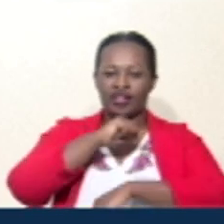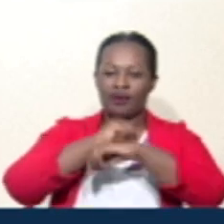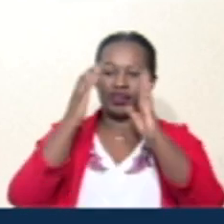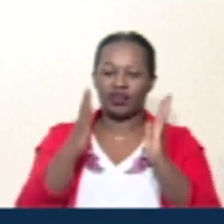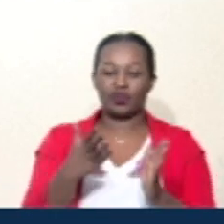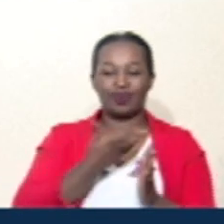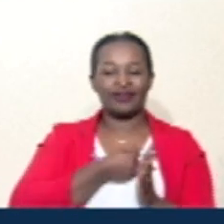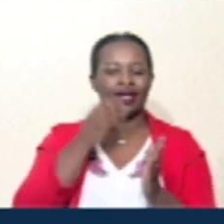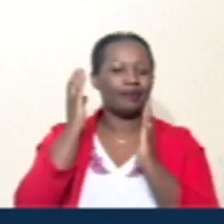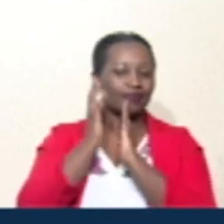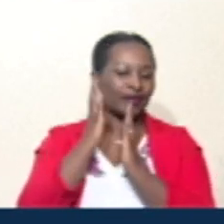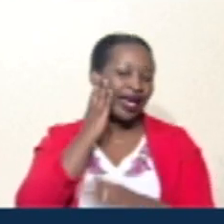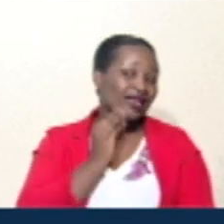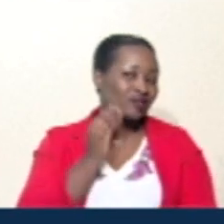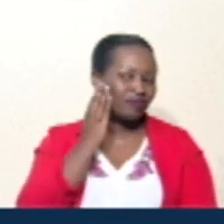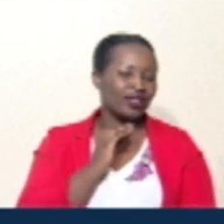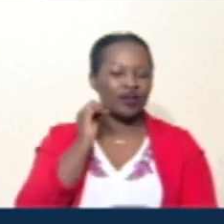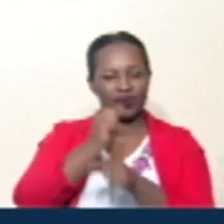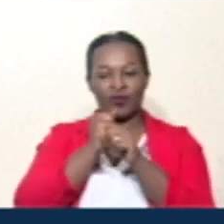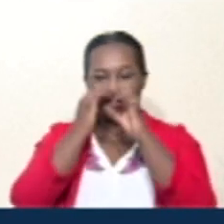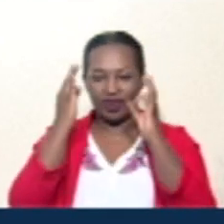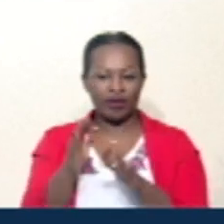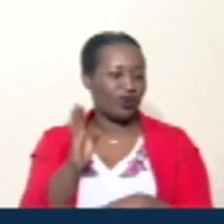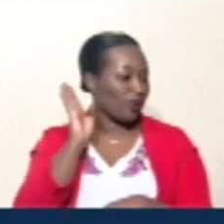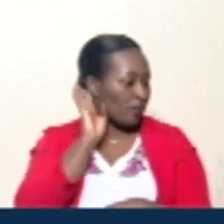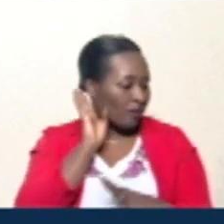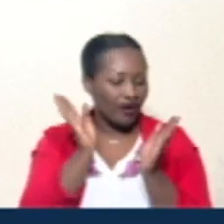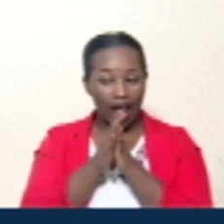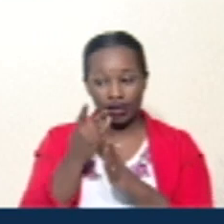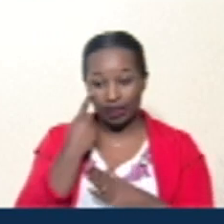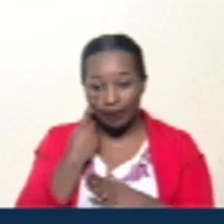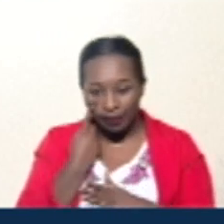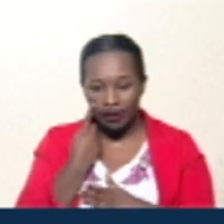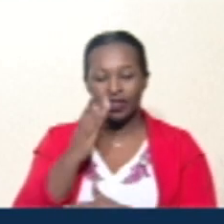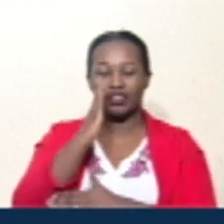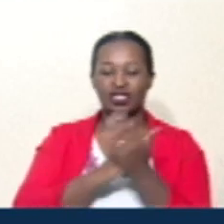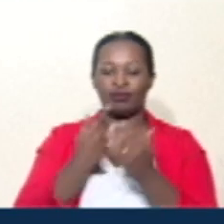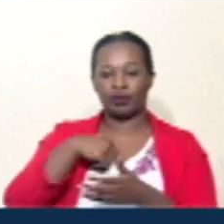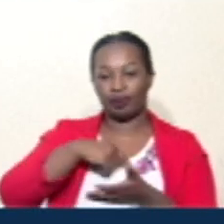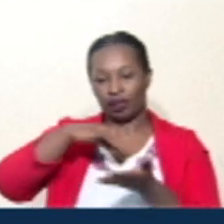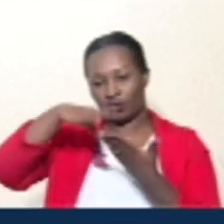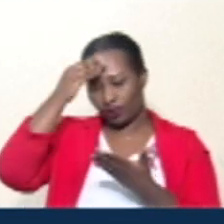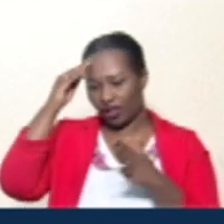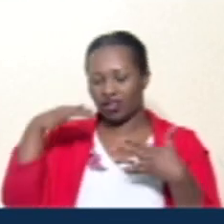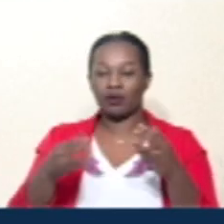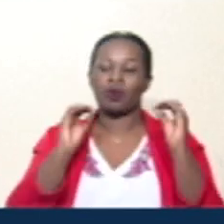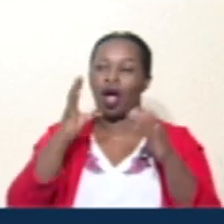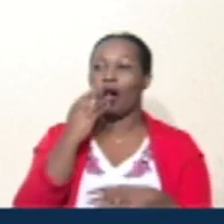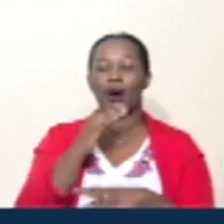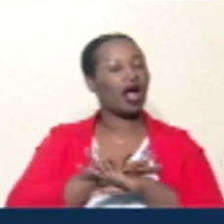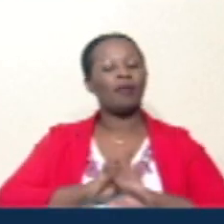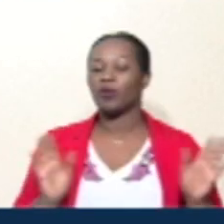bafite ubunararibonye mu gukora ibintu bumva kandi babona. Hari ibintu twiga cyangwa se twigisha, ariko tukabyigisha mu buryo bw'amagambo